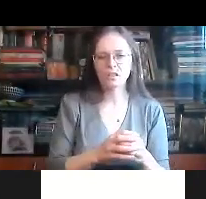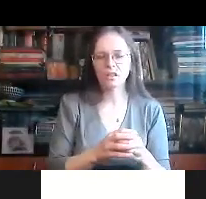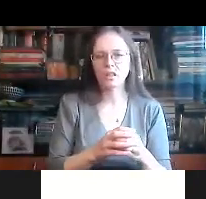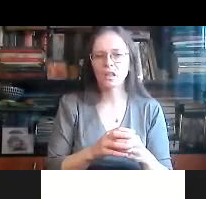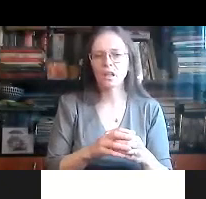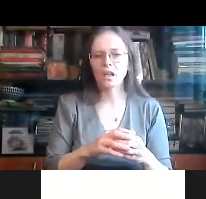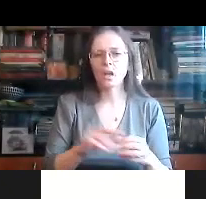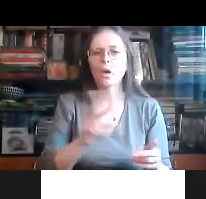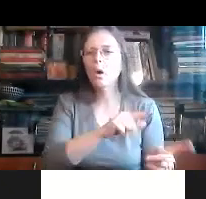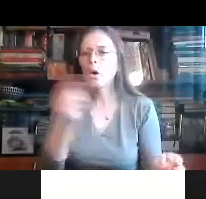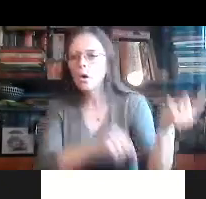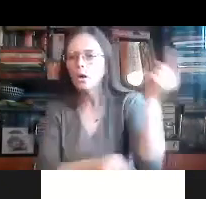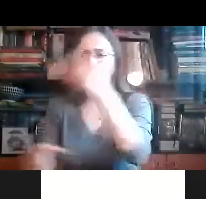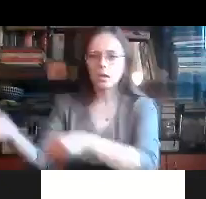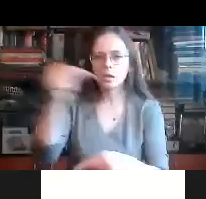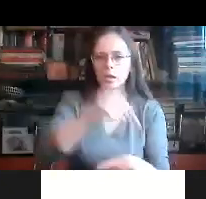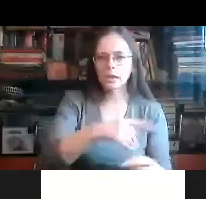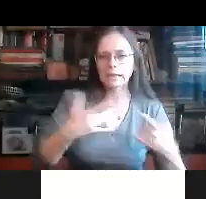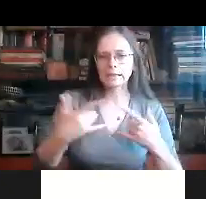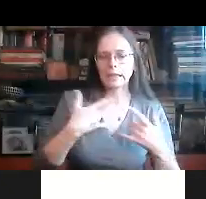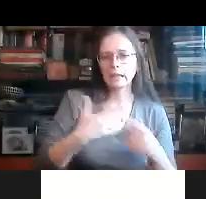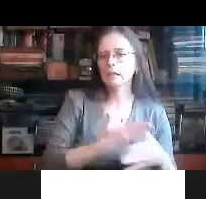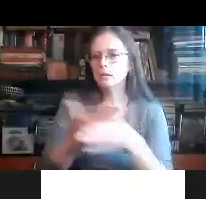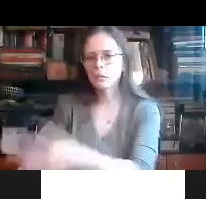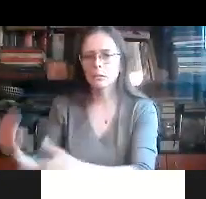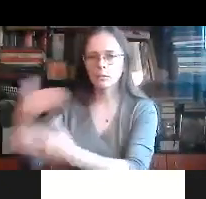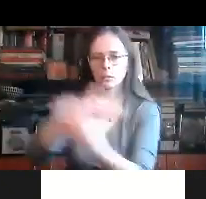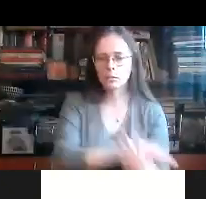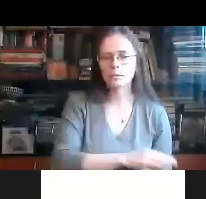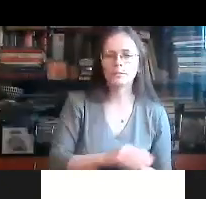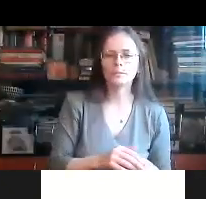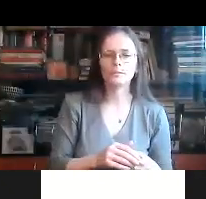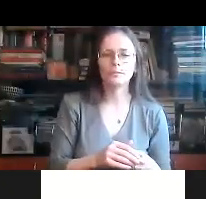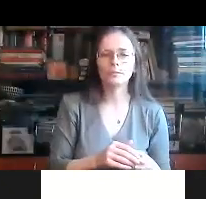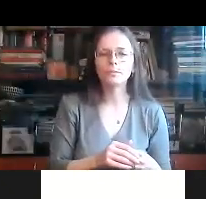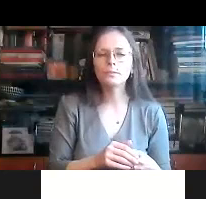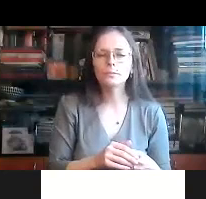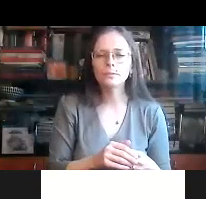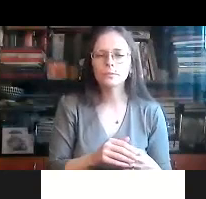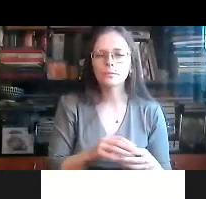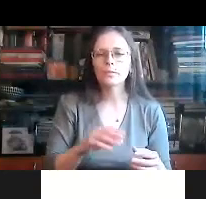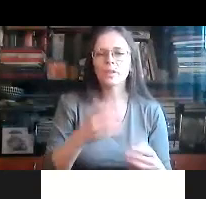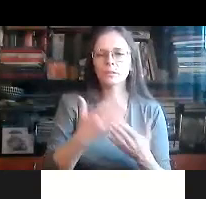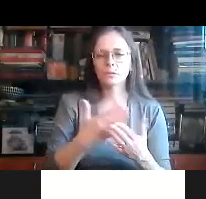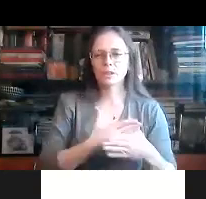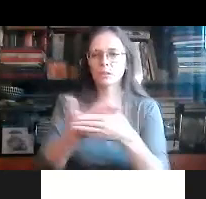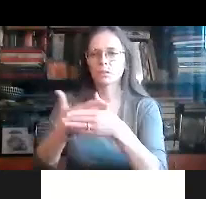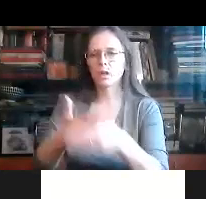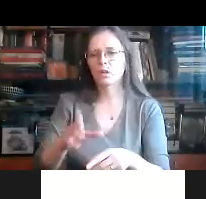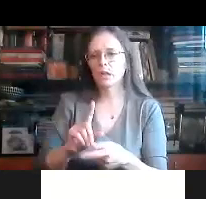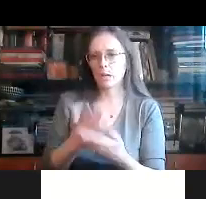актерское мастерство, в том числе бороться со своей болезнью, вот, да, вот сегодня оказались в